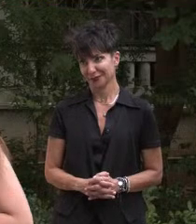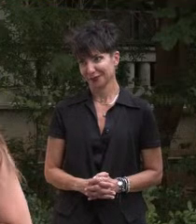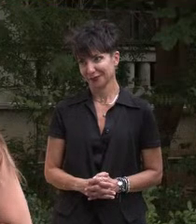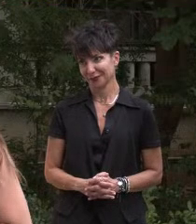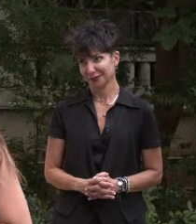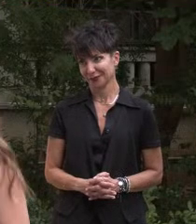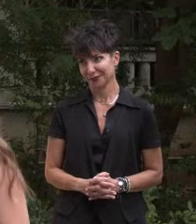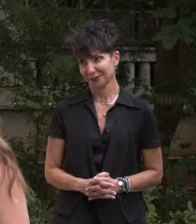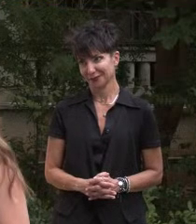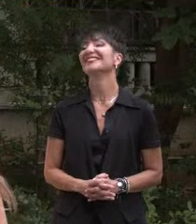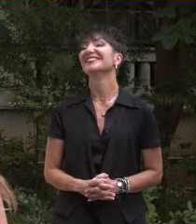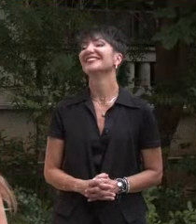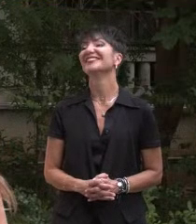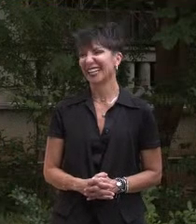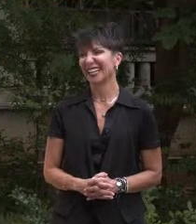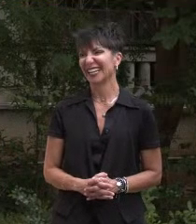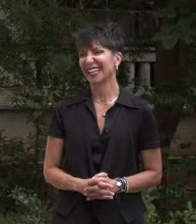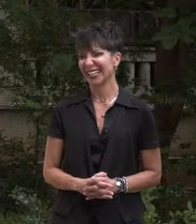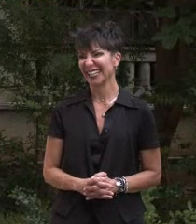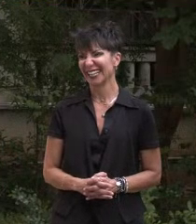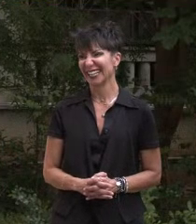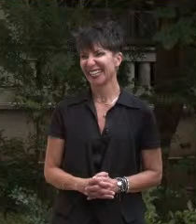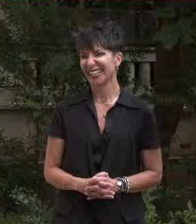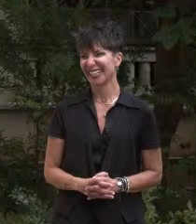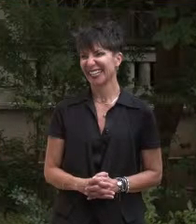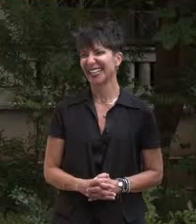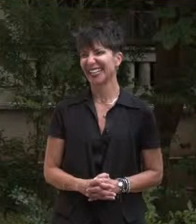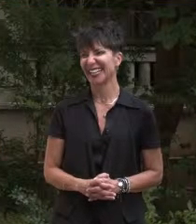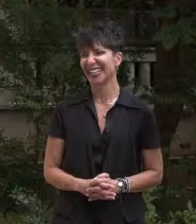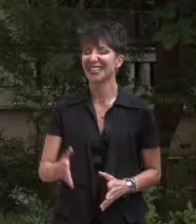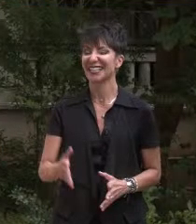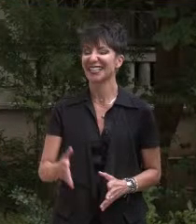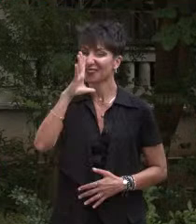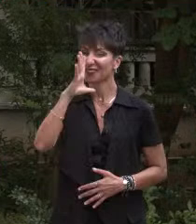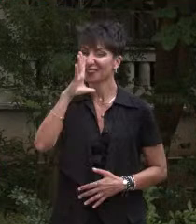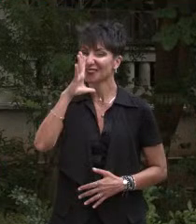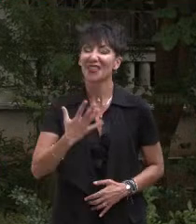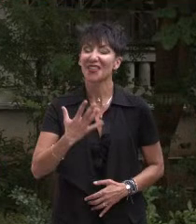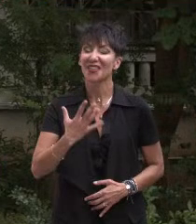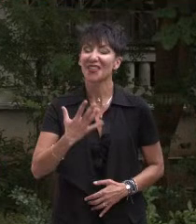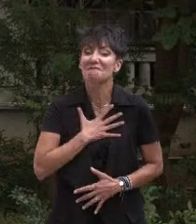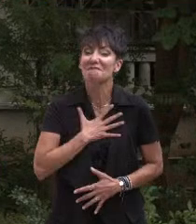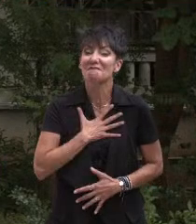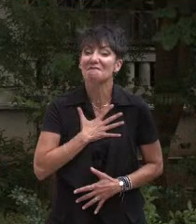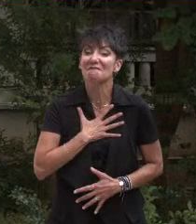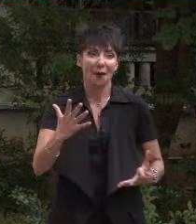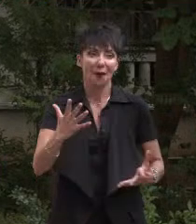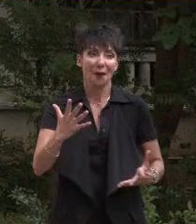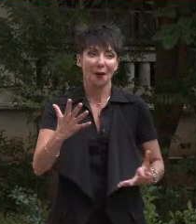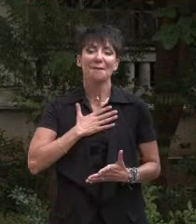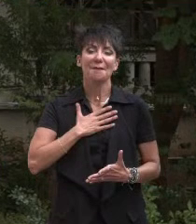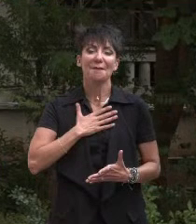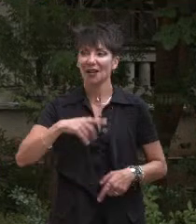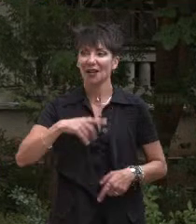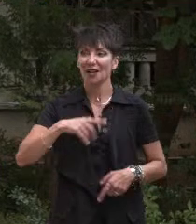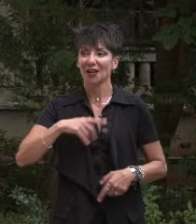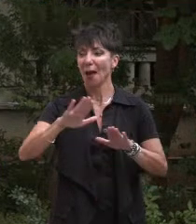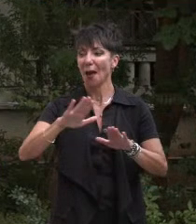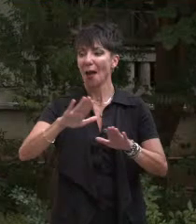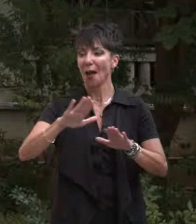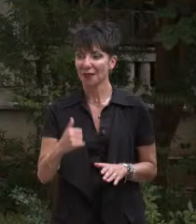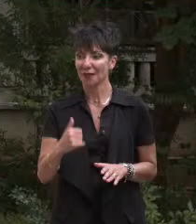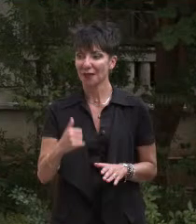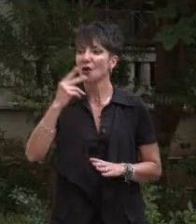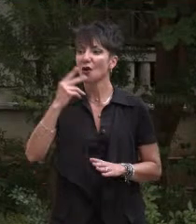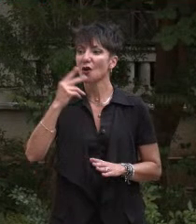Δεν θα μιλήσεις. Ωραία. Κάτσε να σου πω ένα ευχαριστώ εγώ. Εγώ πραγματικά νιώθω την ανάγκη να πω ένα μεγάλο ευχαριστώ στα παιδιά, σε όλα τα παιδιά